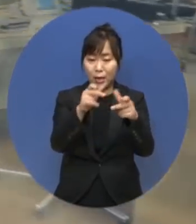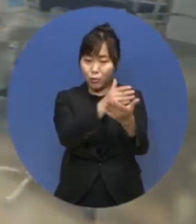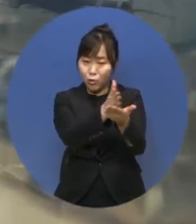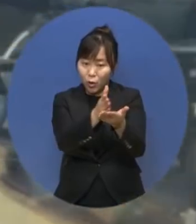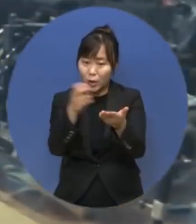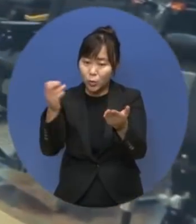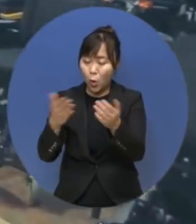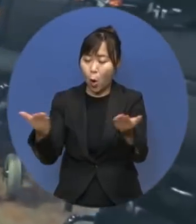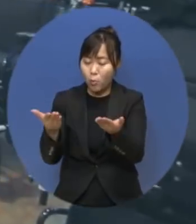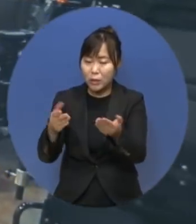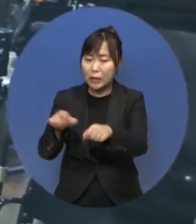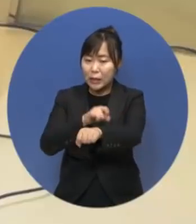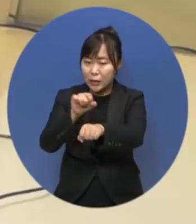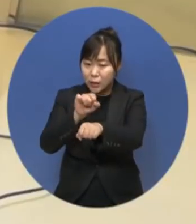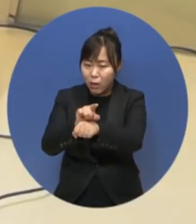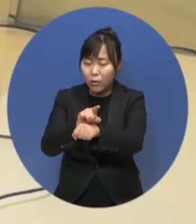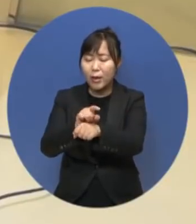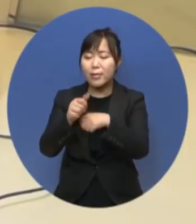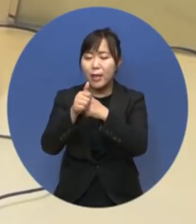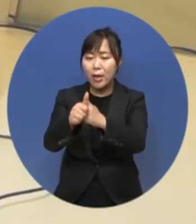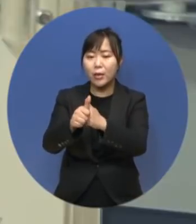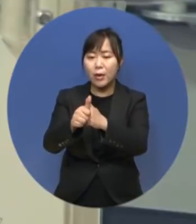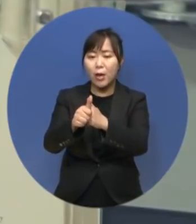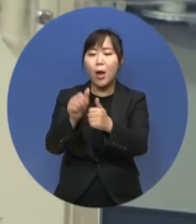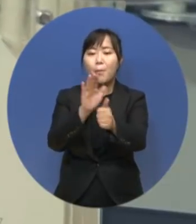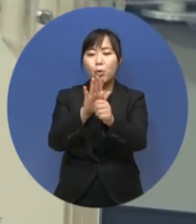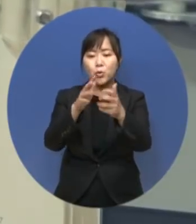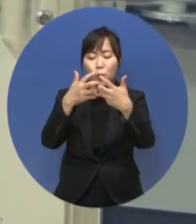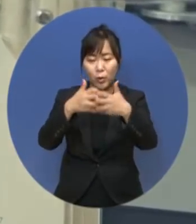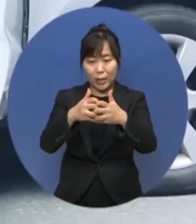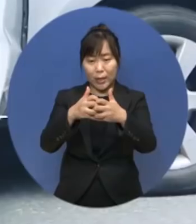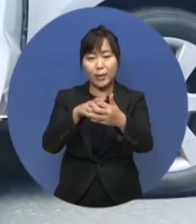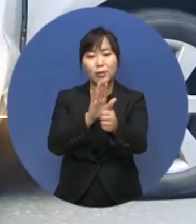장애 유형과 업무 특성에 따른 보조공학기기 지원,